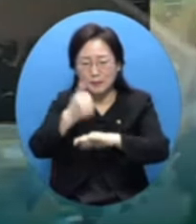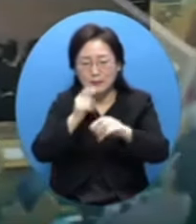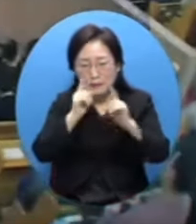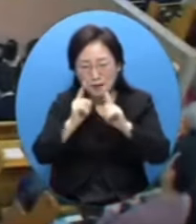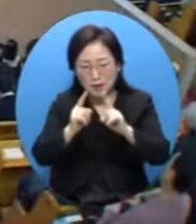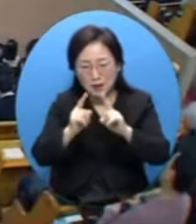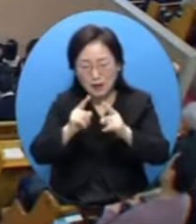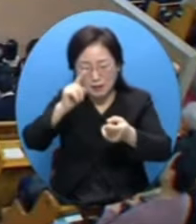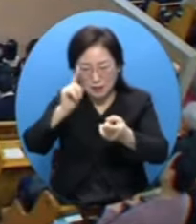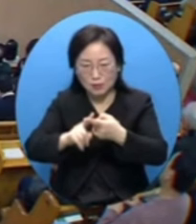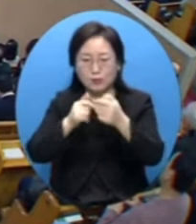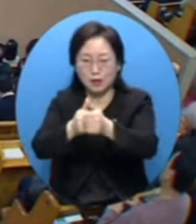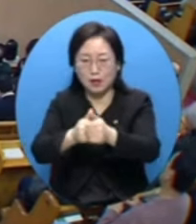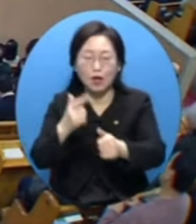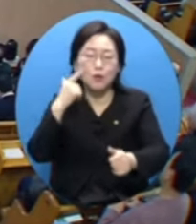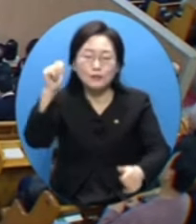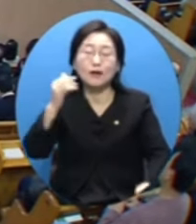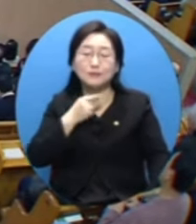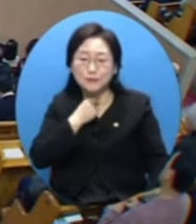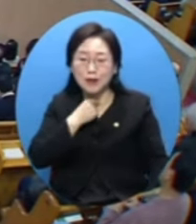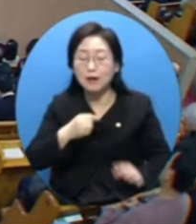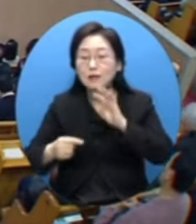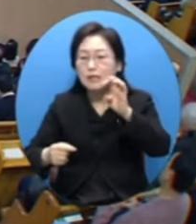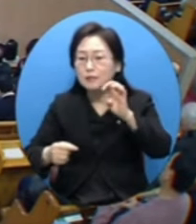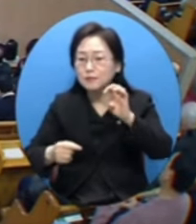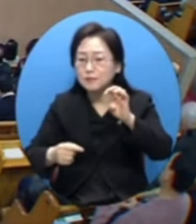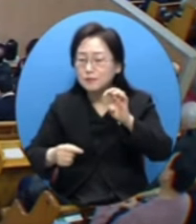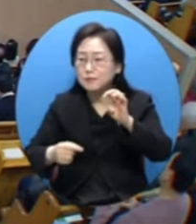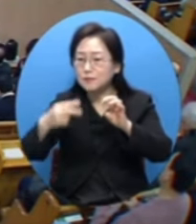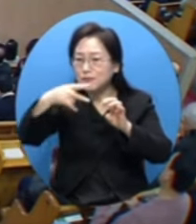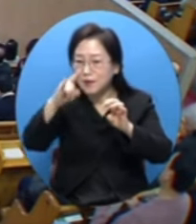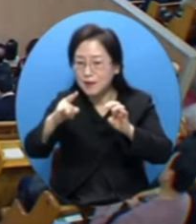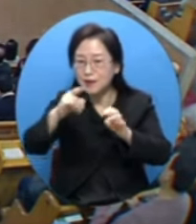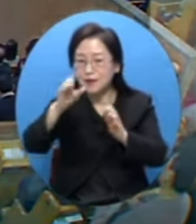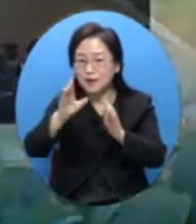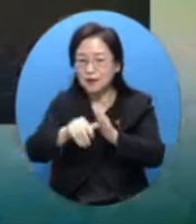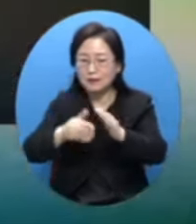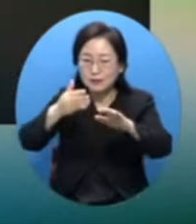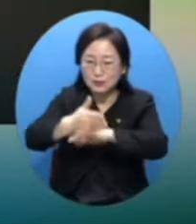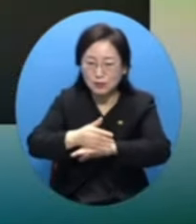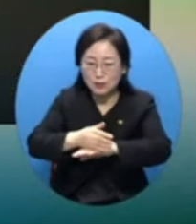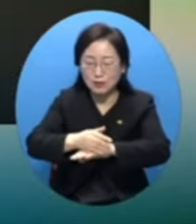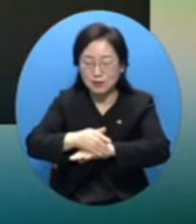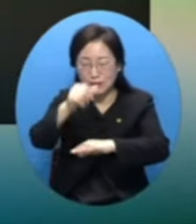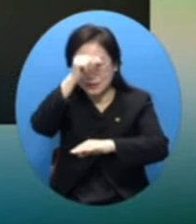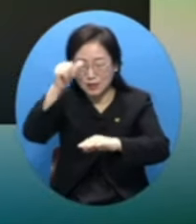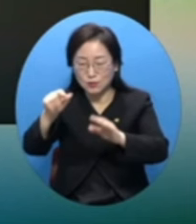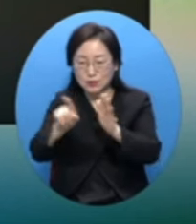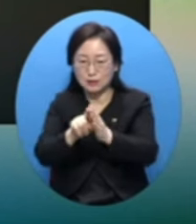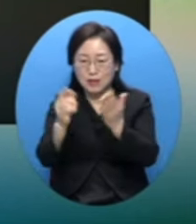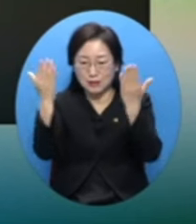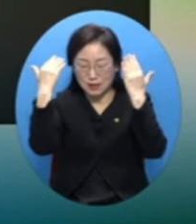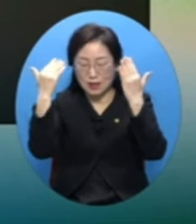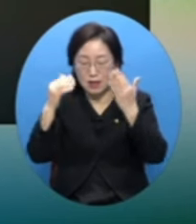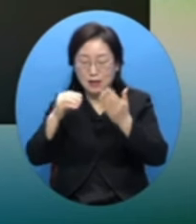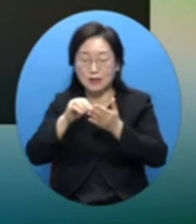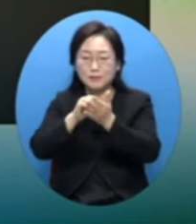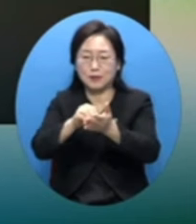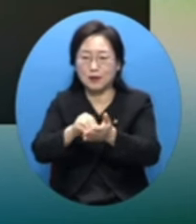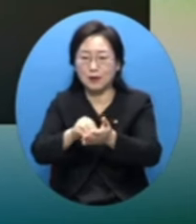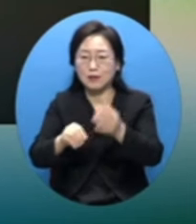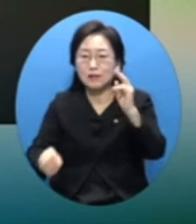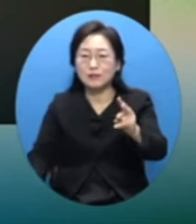돼야 되겠다. 40대 중반 늦은 나이에 장로신학대학에 입학을 하고 드디어 2020년 4월